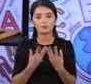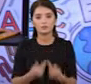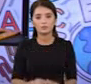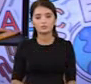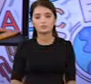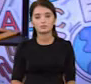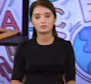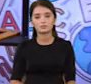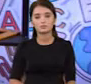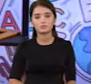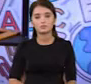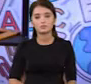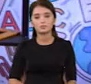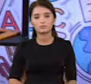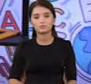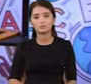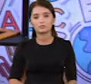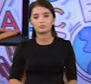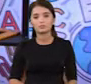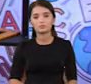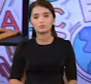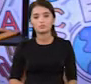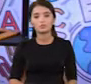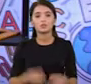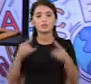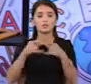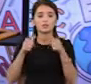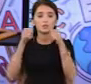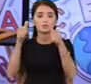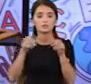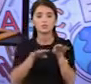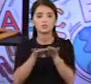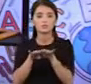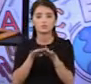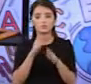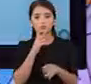Hisoblayapsiz? Barakalla. Endi ekran bilan solishtiringchi.